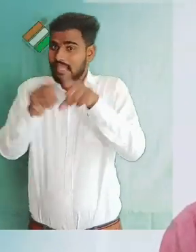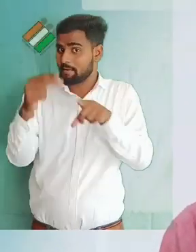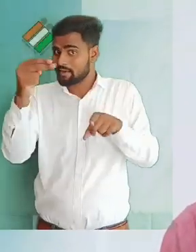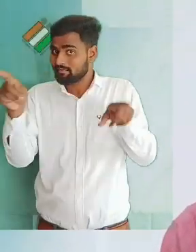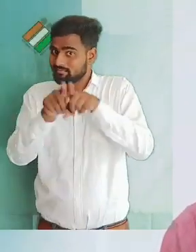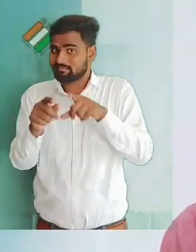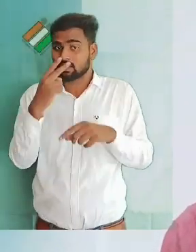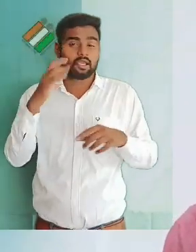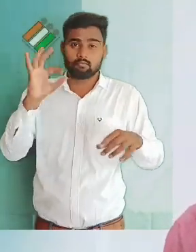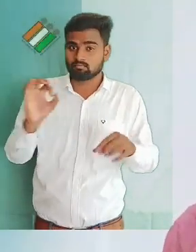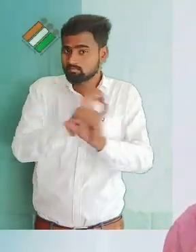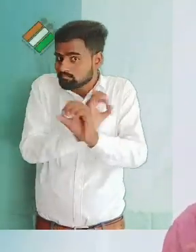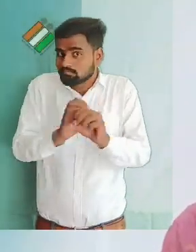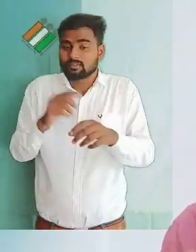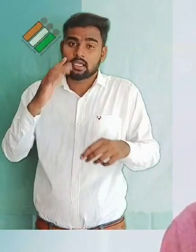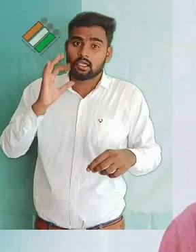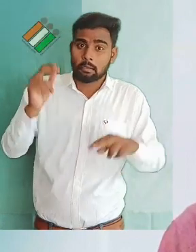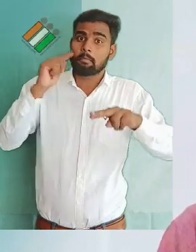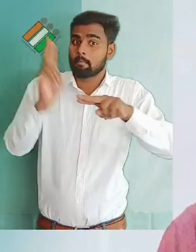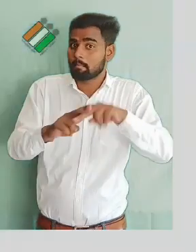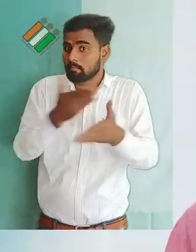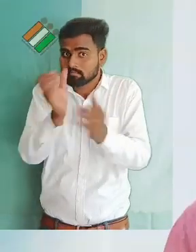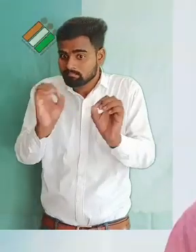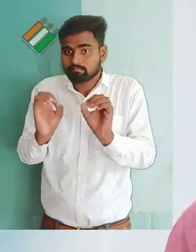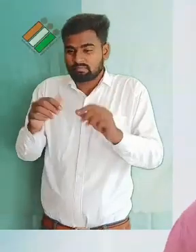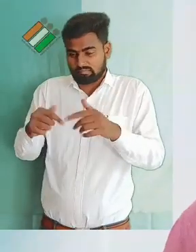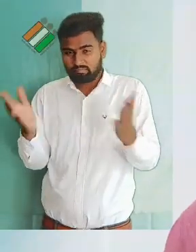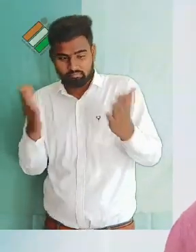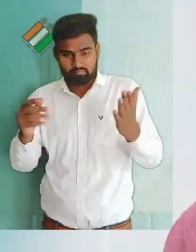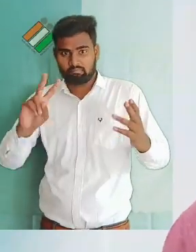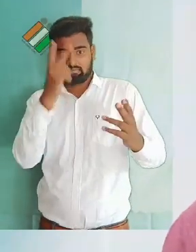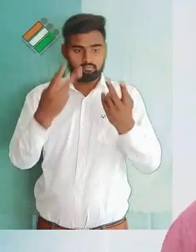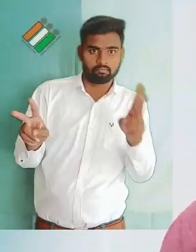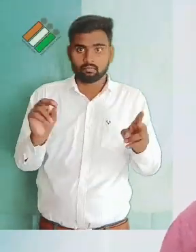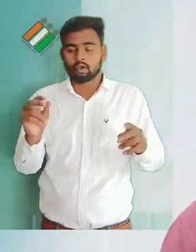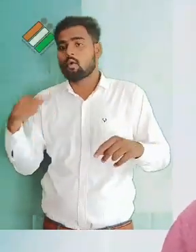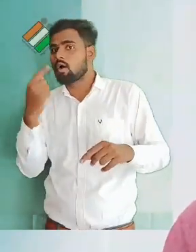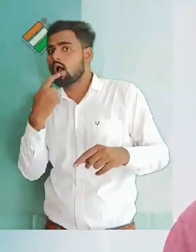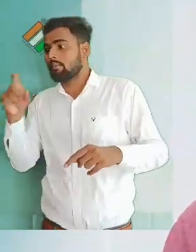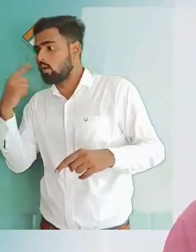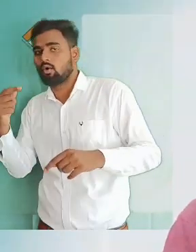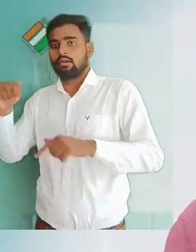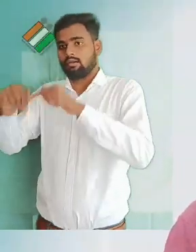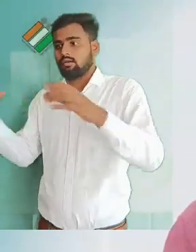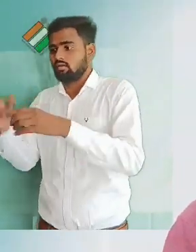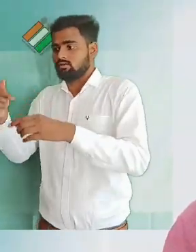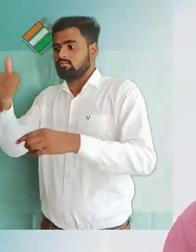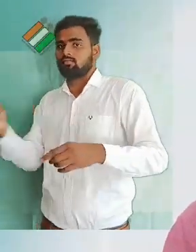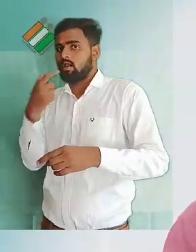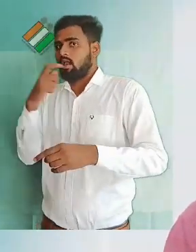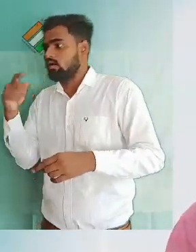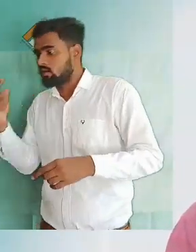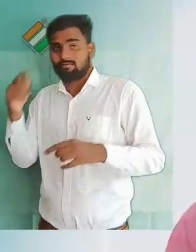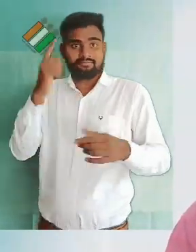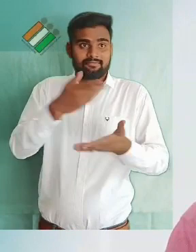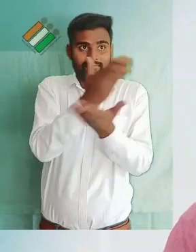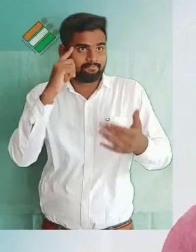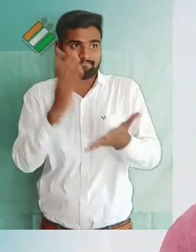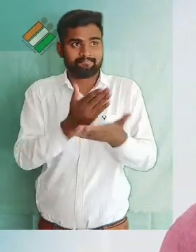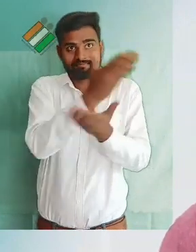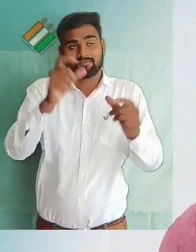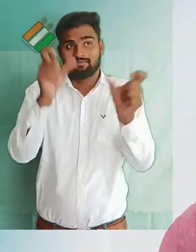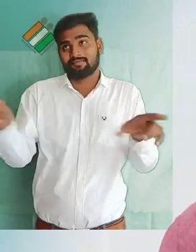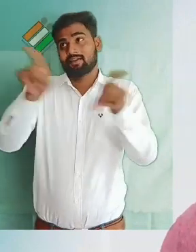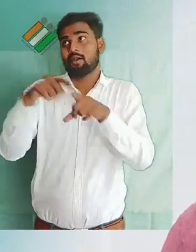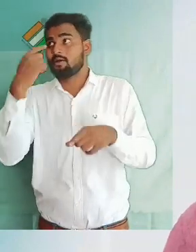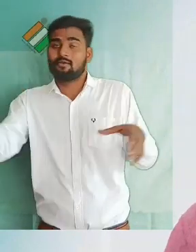है तो इसकी जानकारी तुरंत वहां उपस्थित पीठासीन अधिकारी को दें। अब तो आपको विश्वास हो गया ना कि आपका वोट उसी को जाएगा जिसे आपने वोट